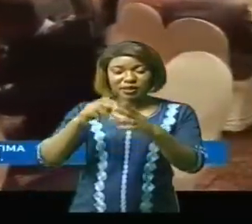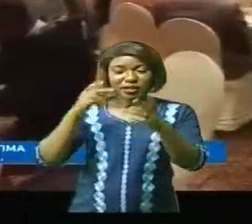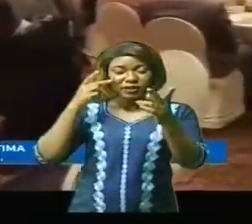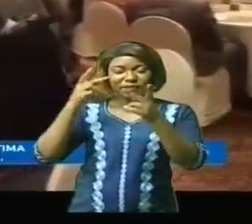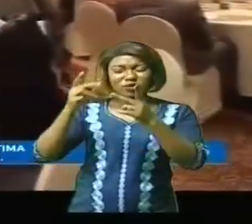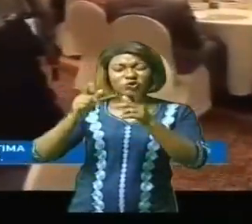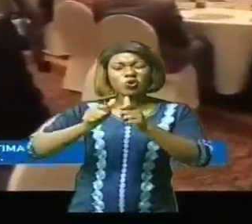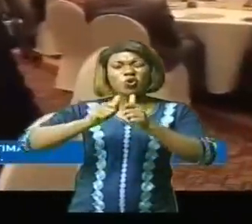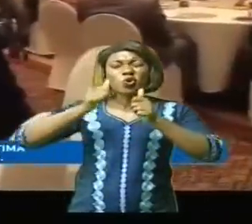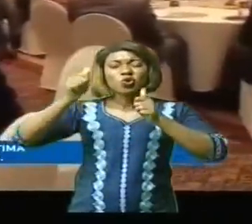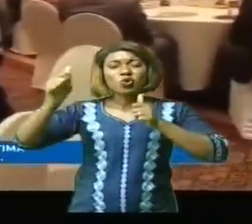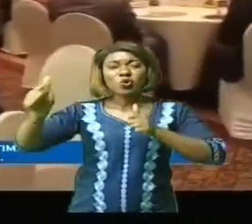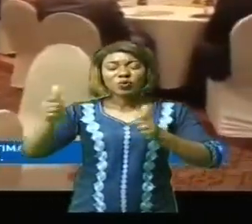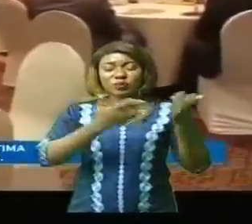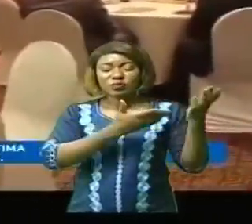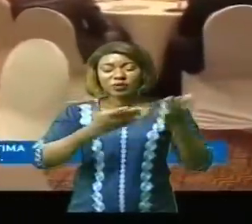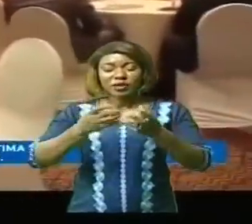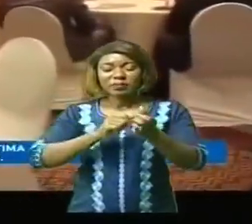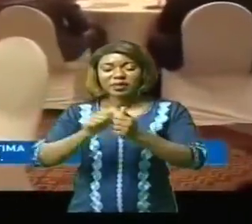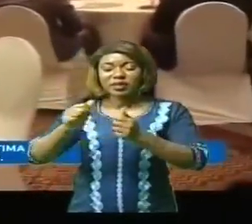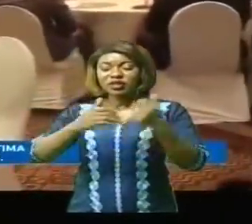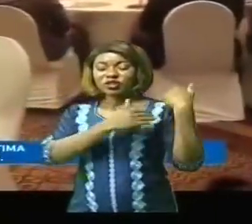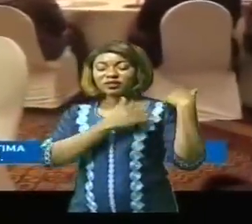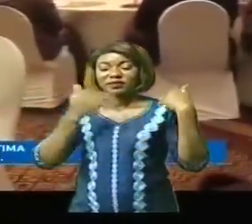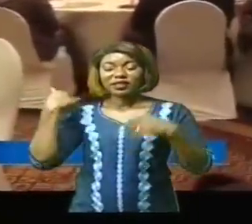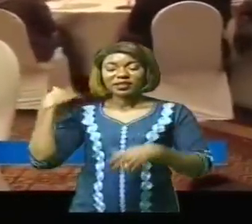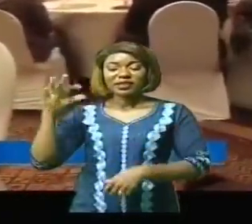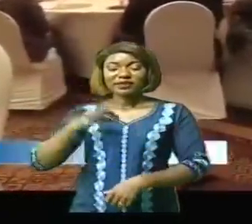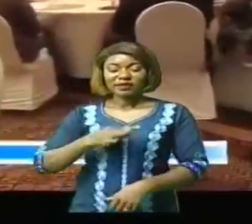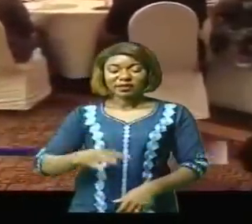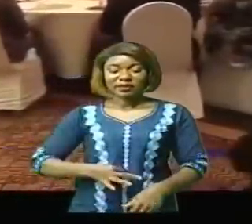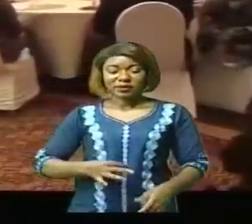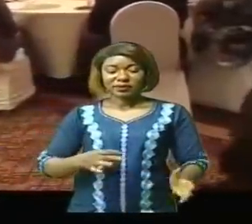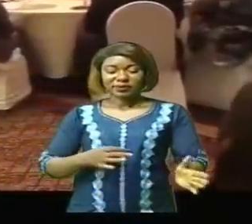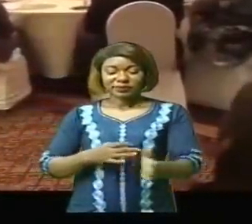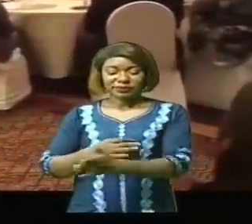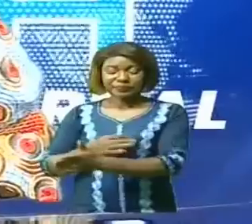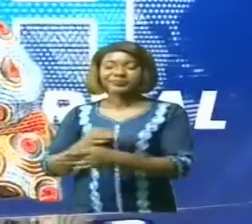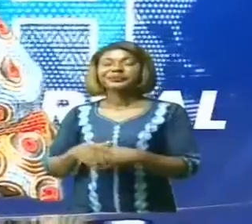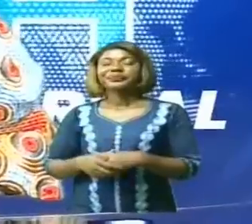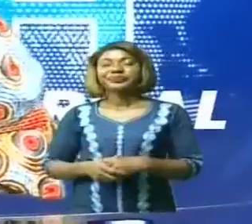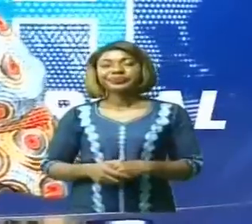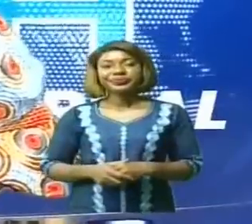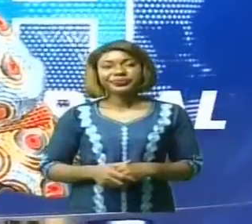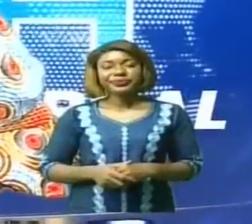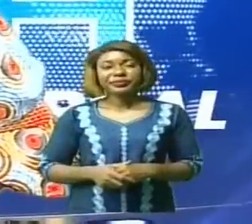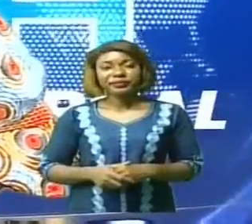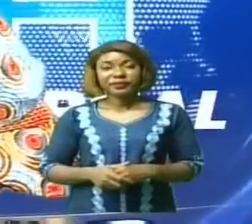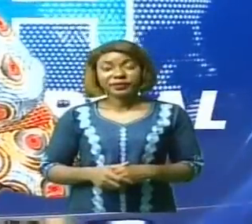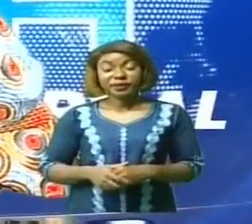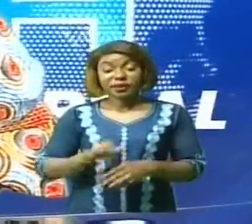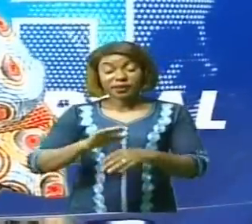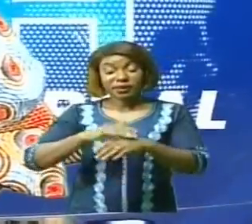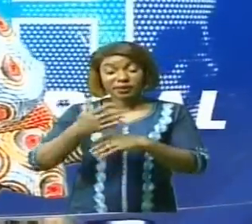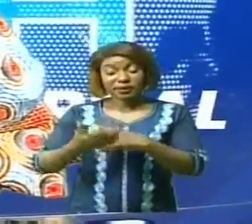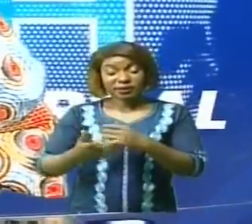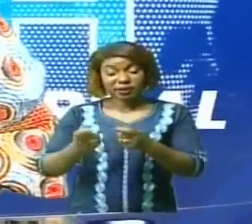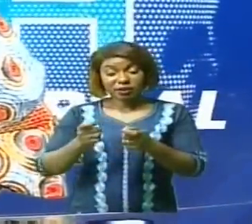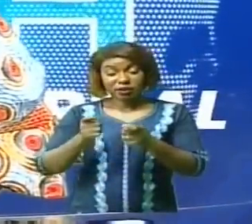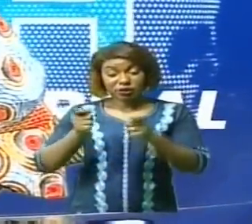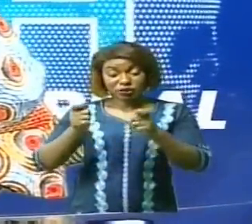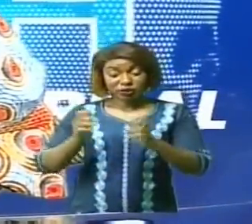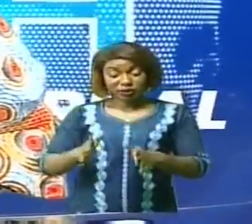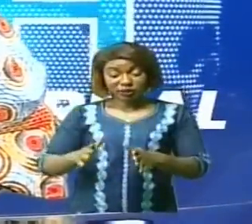plus large portée par le chef de l'État, Félix Antoine Tshisekedi-Tshilombo. Juste après ce journal, vous suivrez en